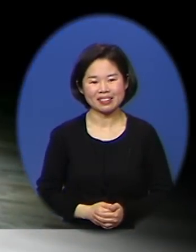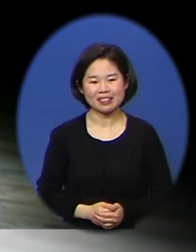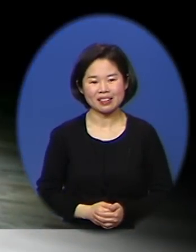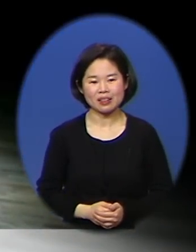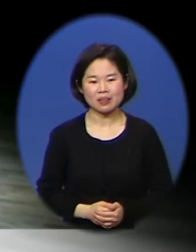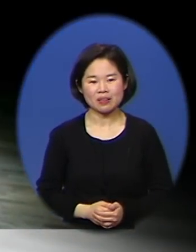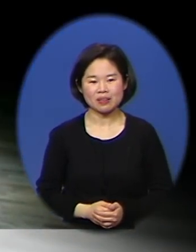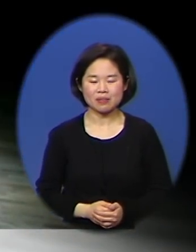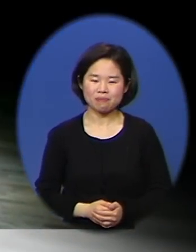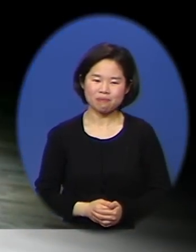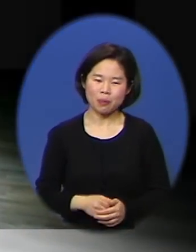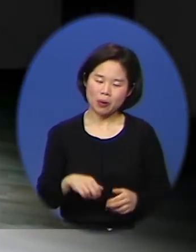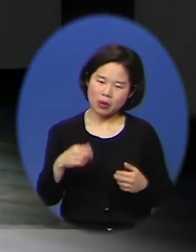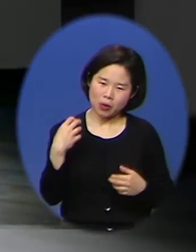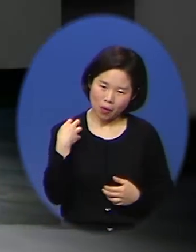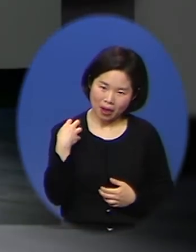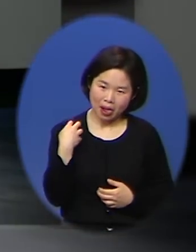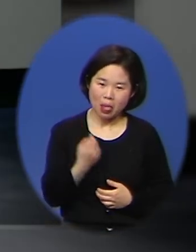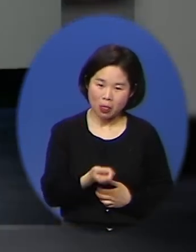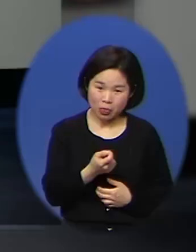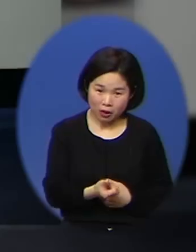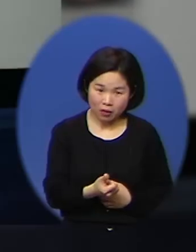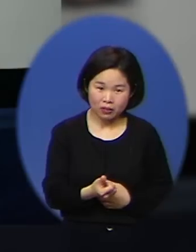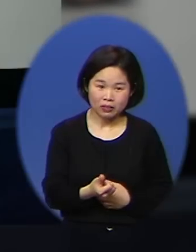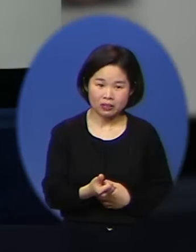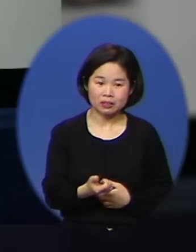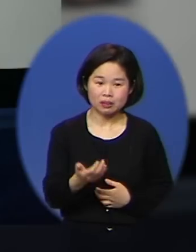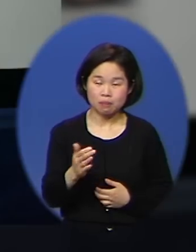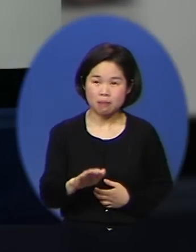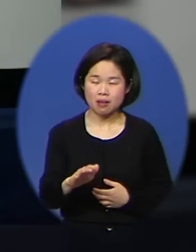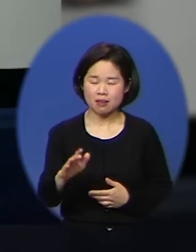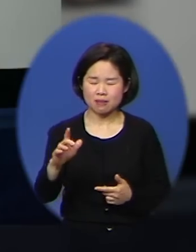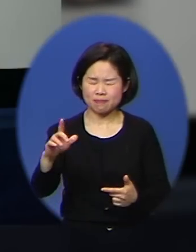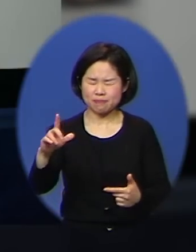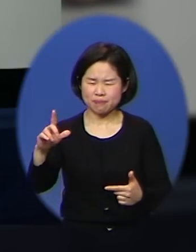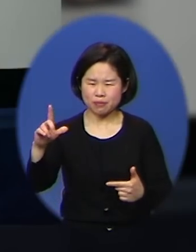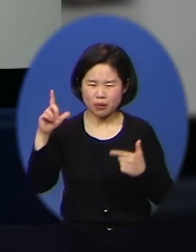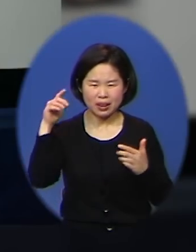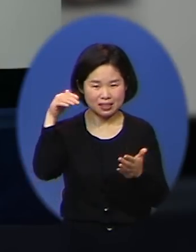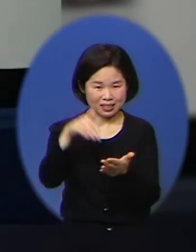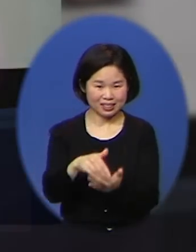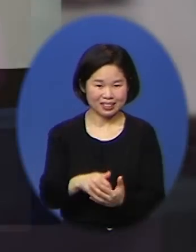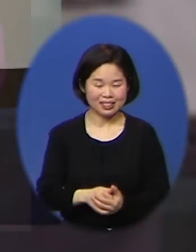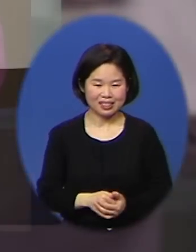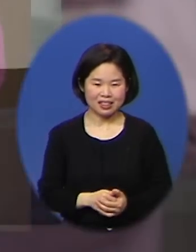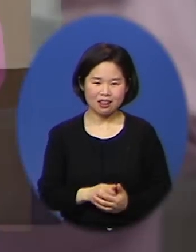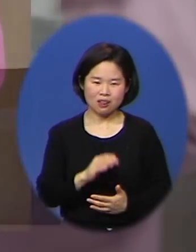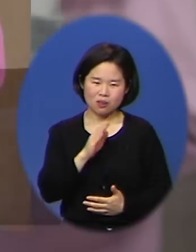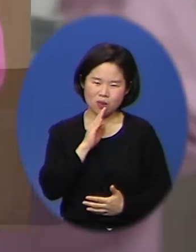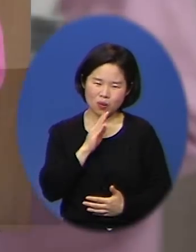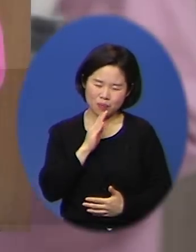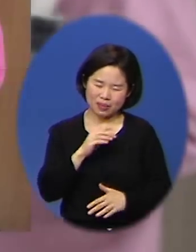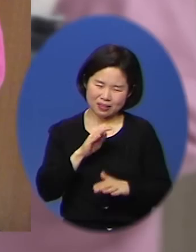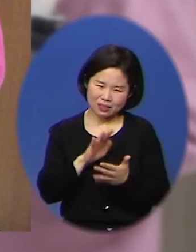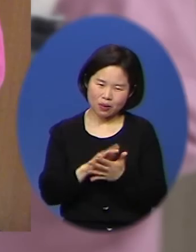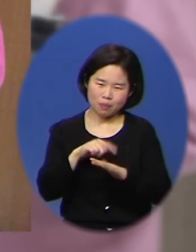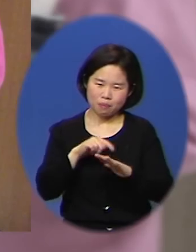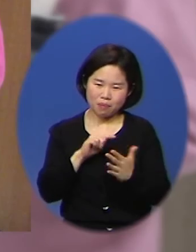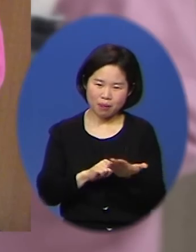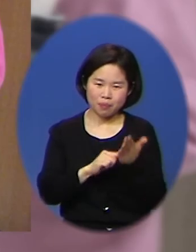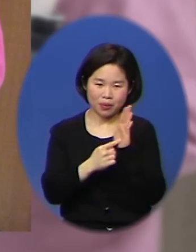작은 조연에서부터 극을 책임지는 주연에 이르기까지 진심을 담아내는 그의